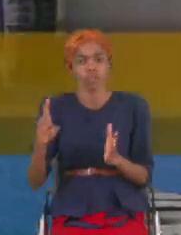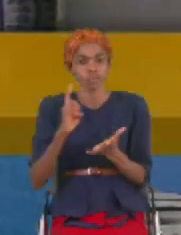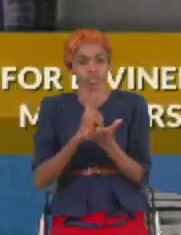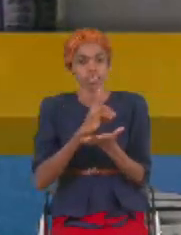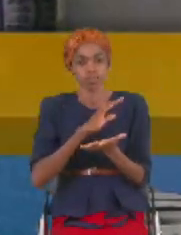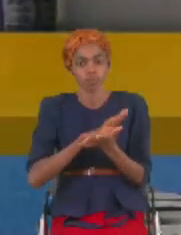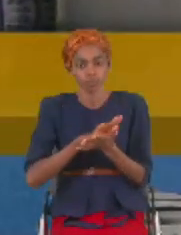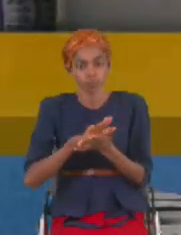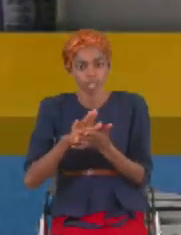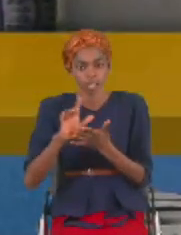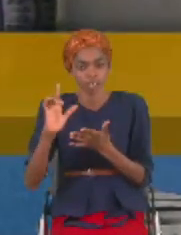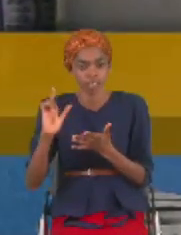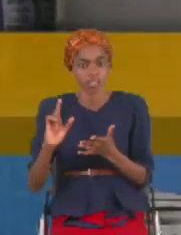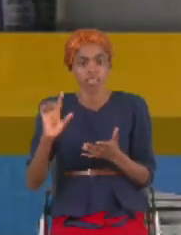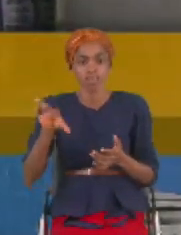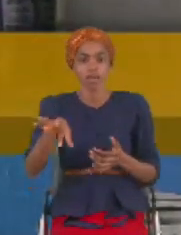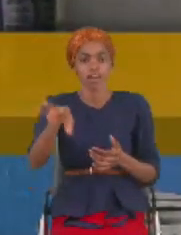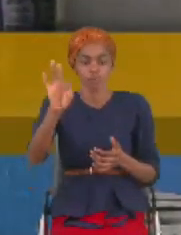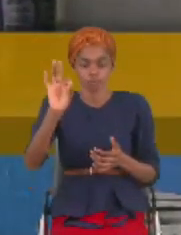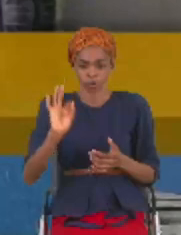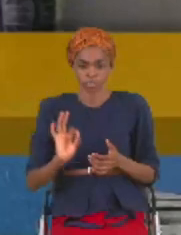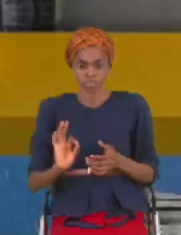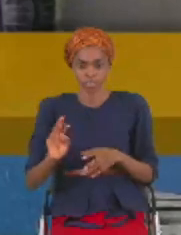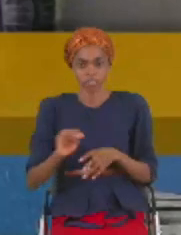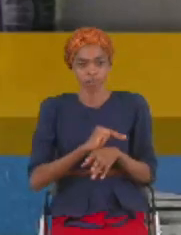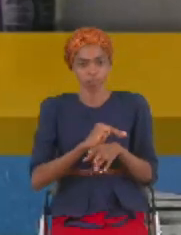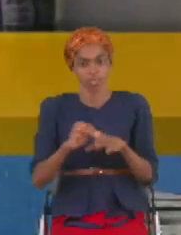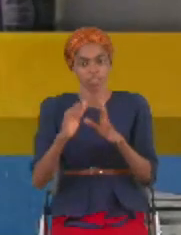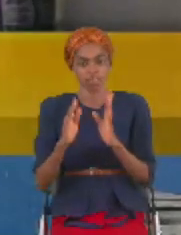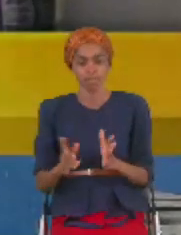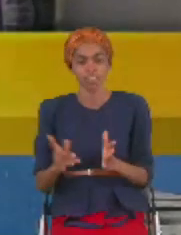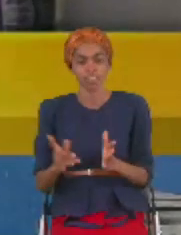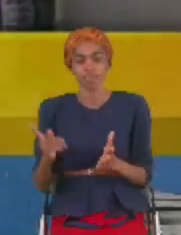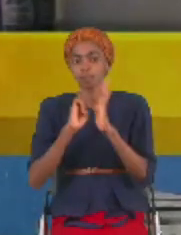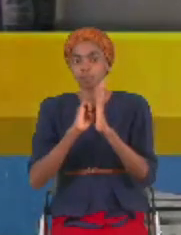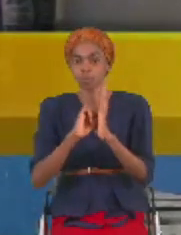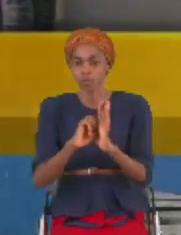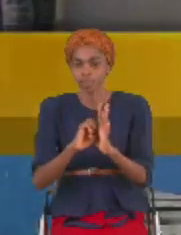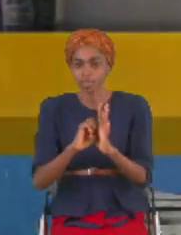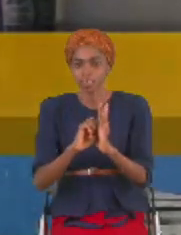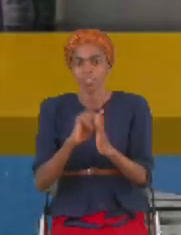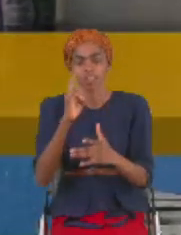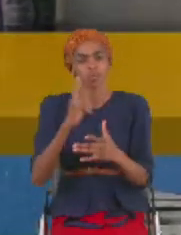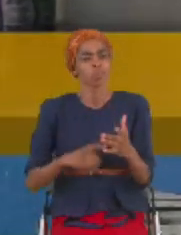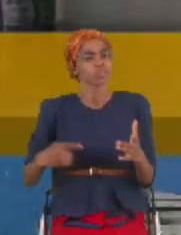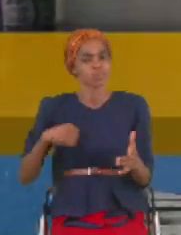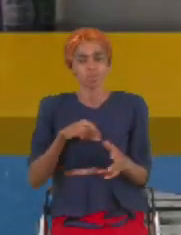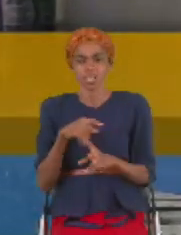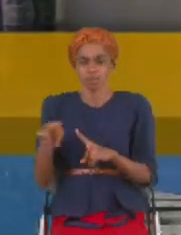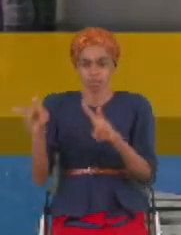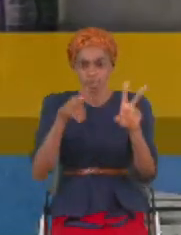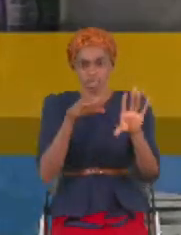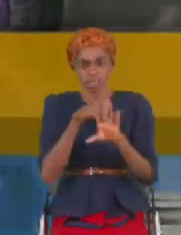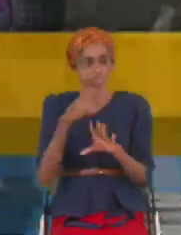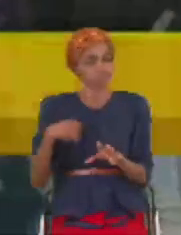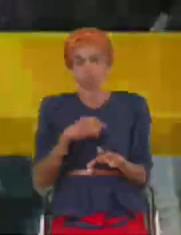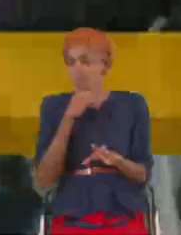ministres d'ivinhema établi les modèles ce que nous regardons